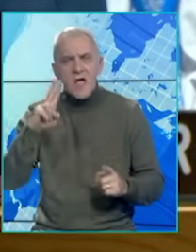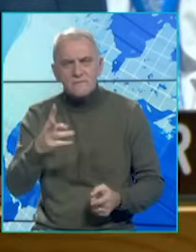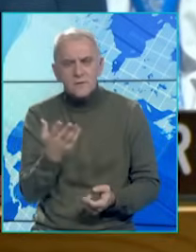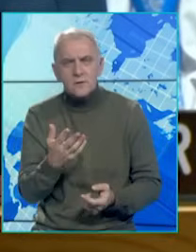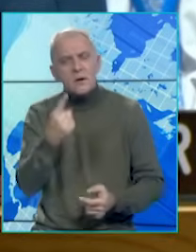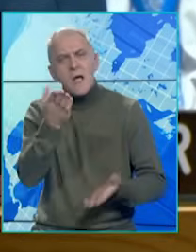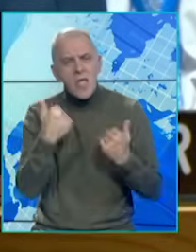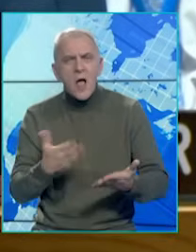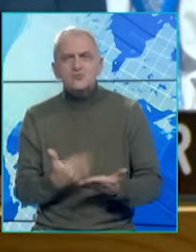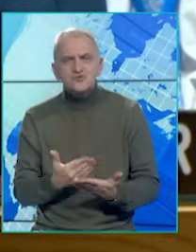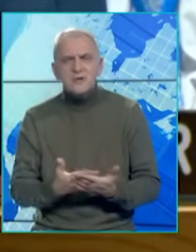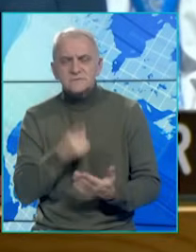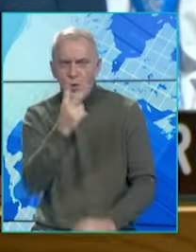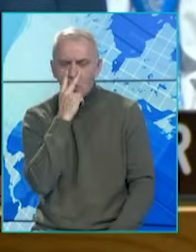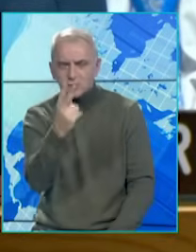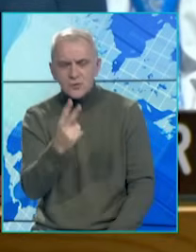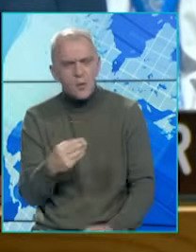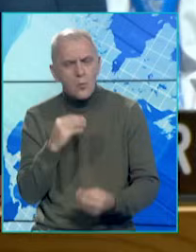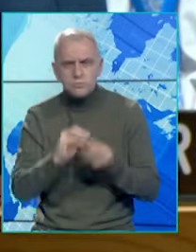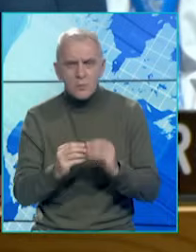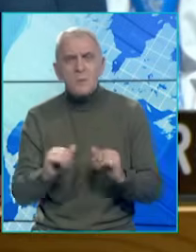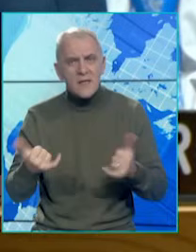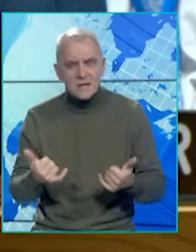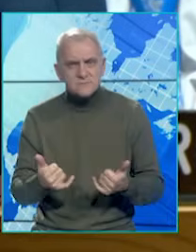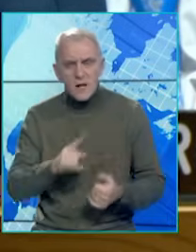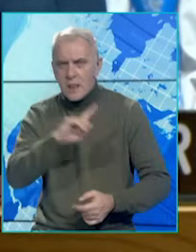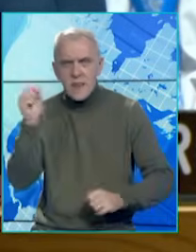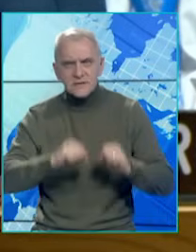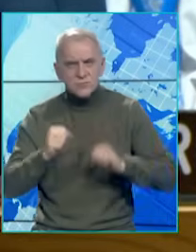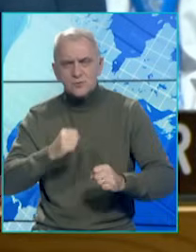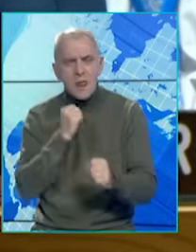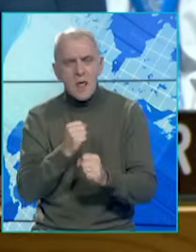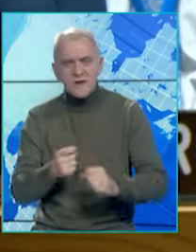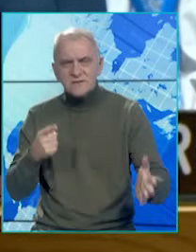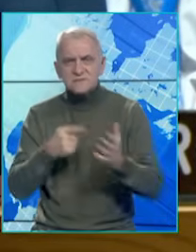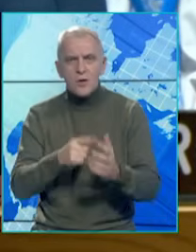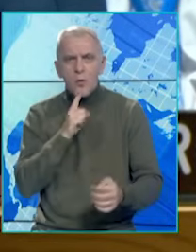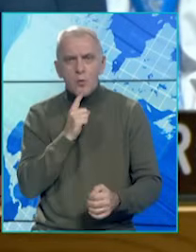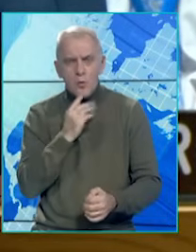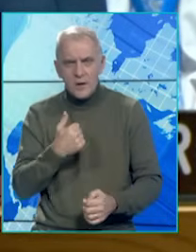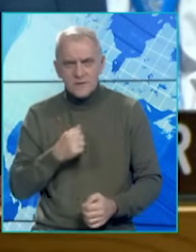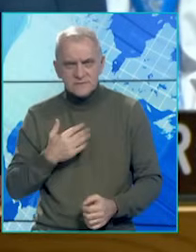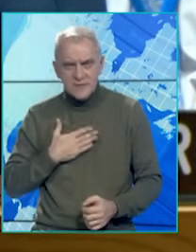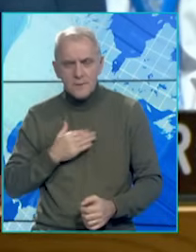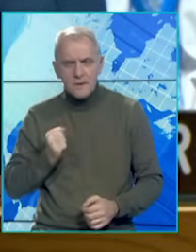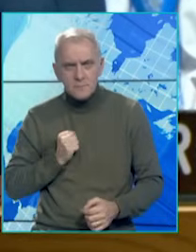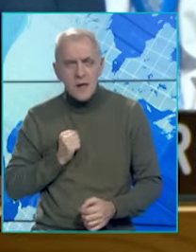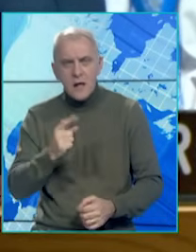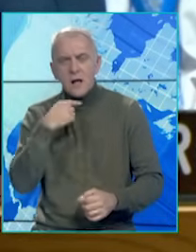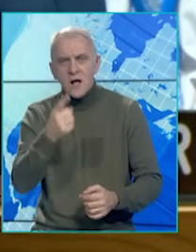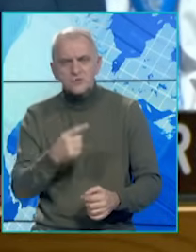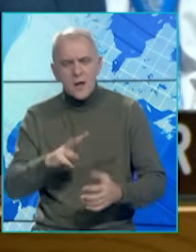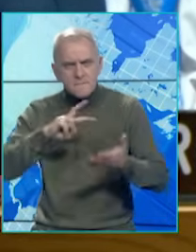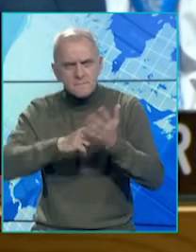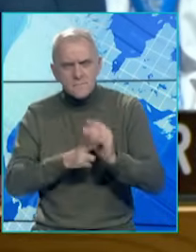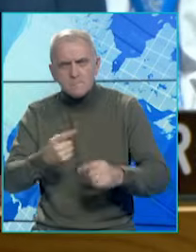Unatoč činjenici da je ona očigledno u agoniji, jer jeste nesposobna da postigne cilj koji je sebi postavila, naime da nanese